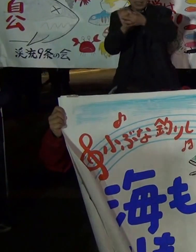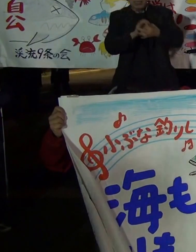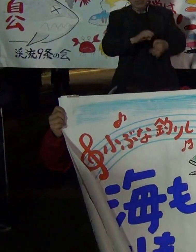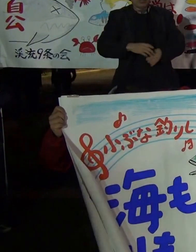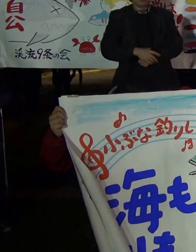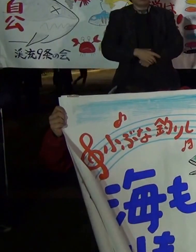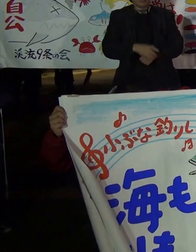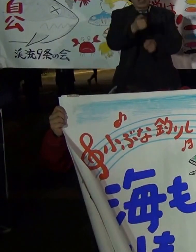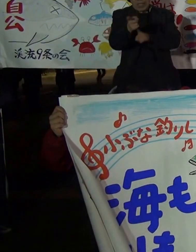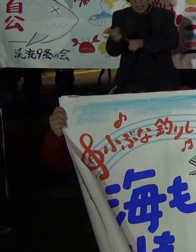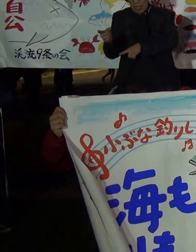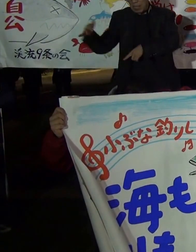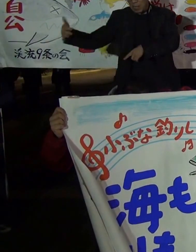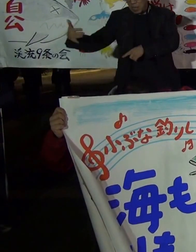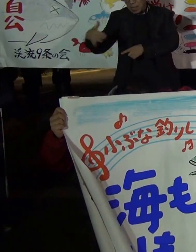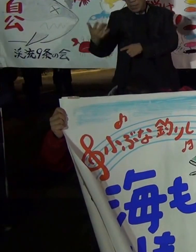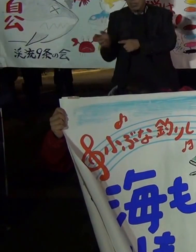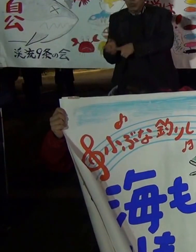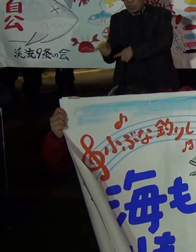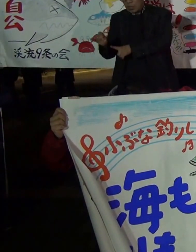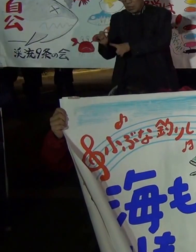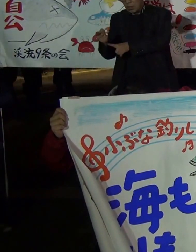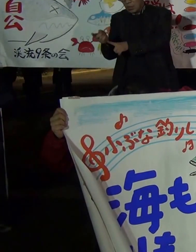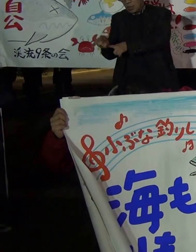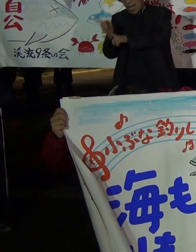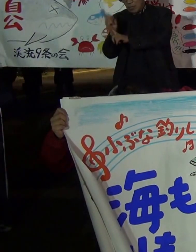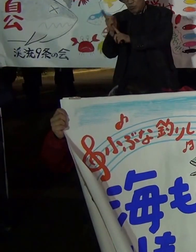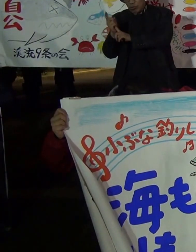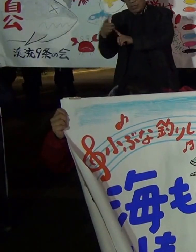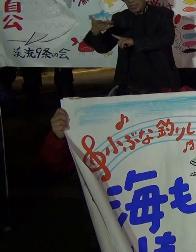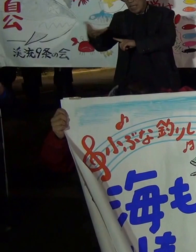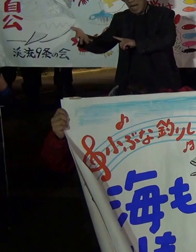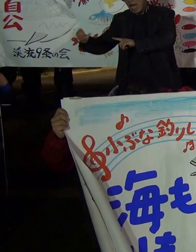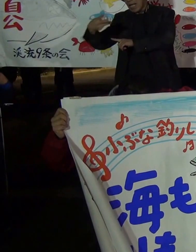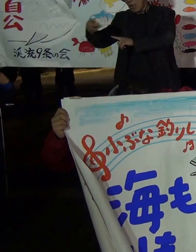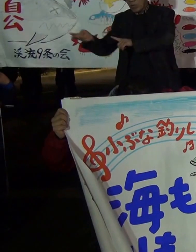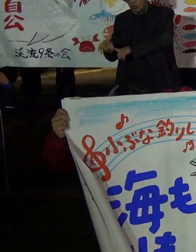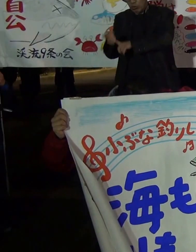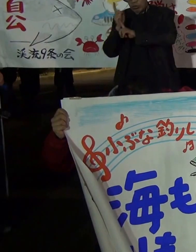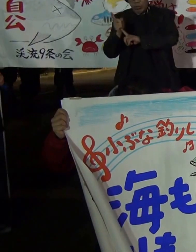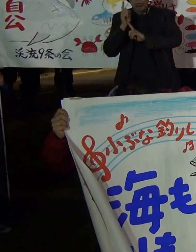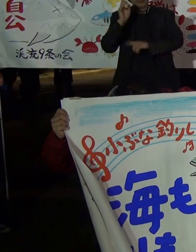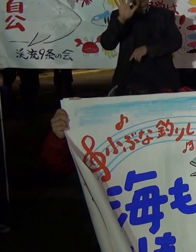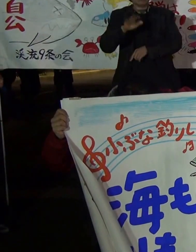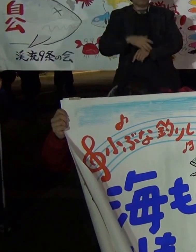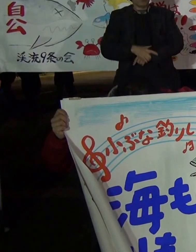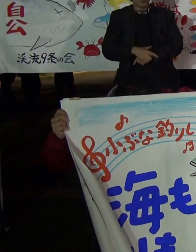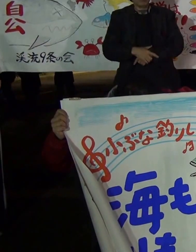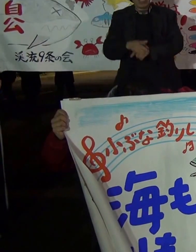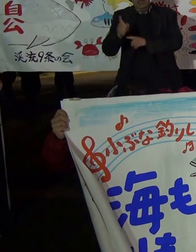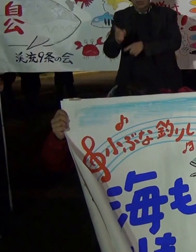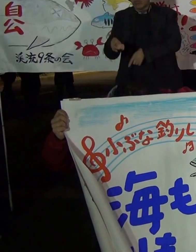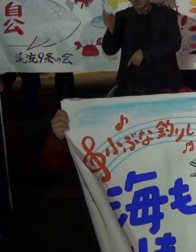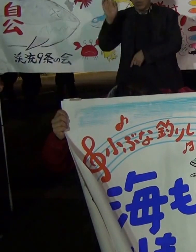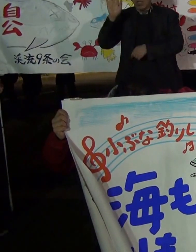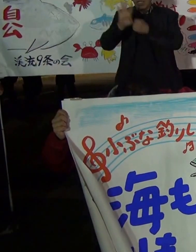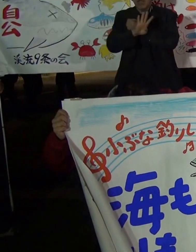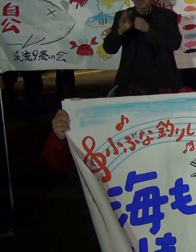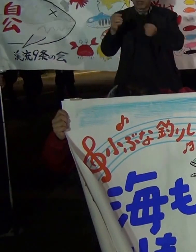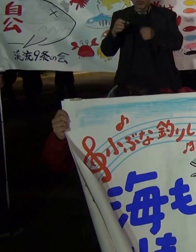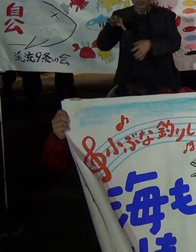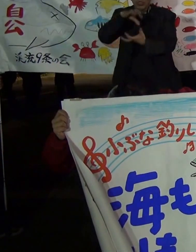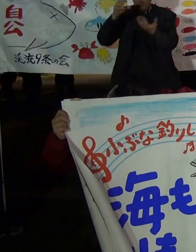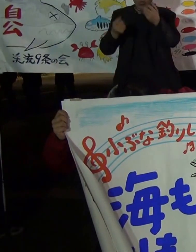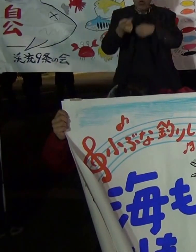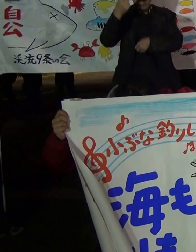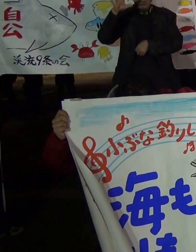流釣りやるんですが、福島県など栃木とか群馬でもあっちこっちで原発事故以降釣りができなくなっています。そういうことでい